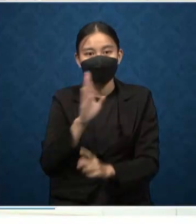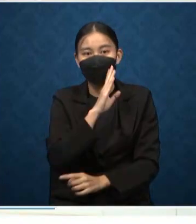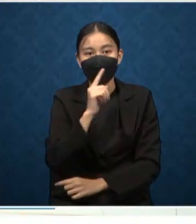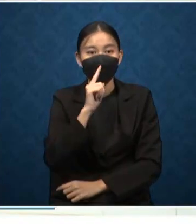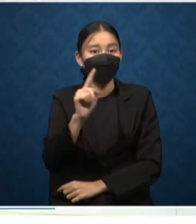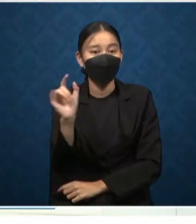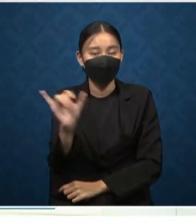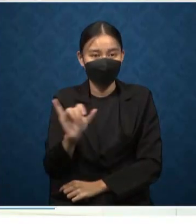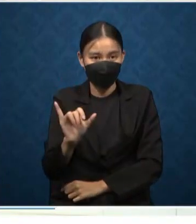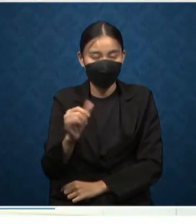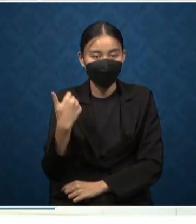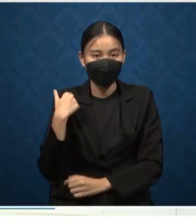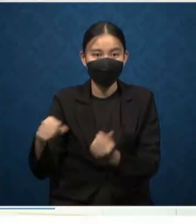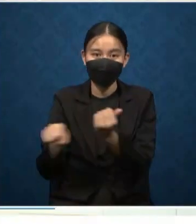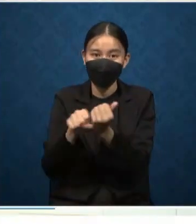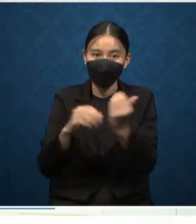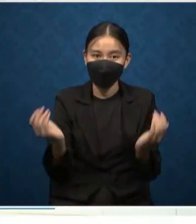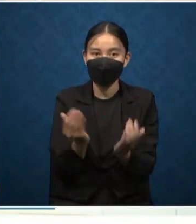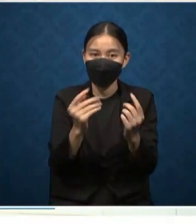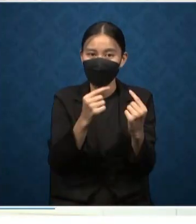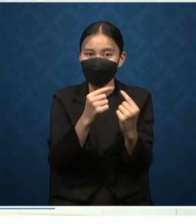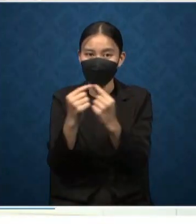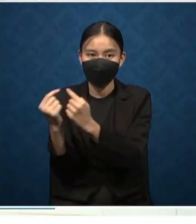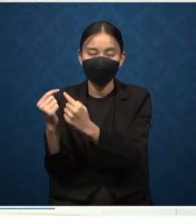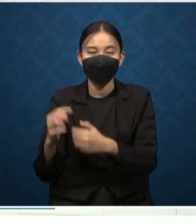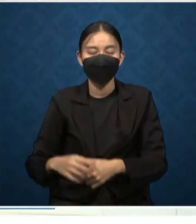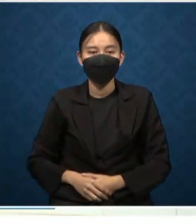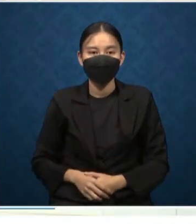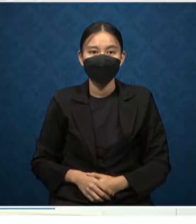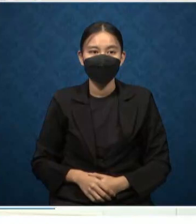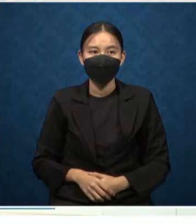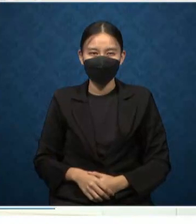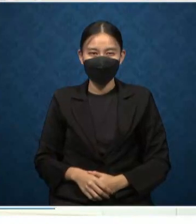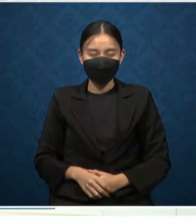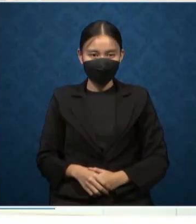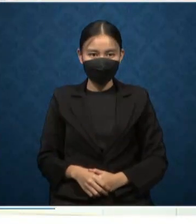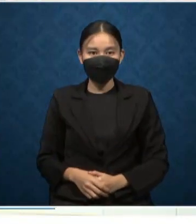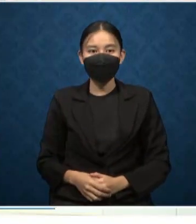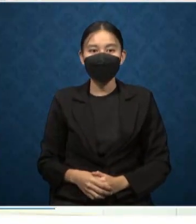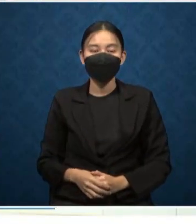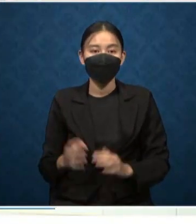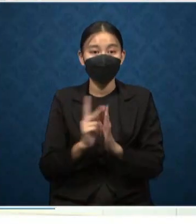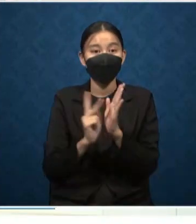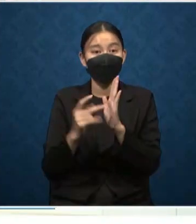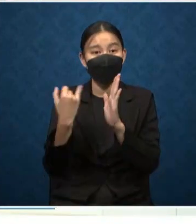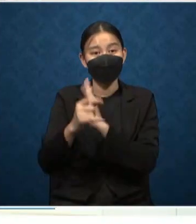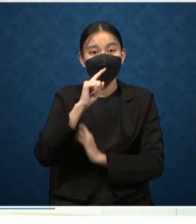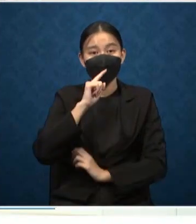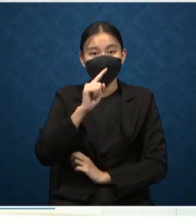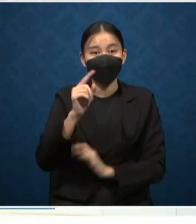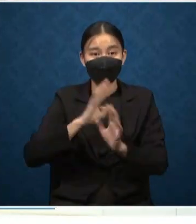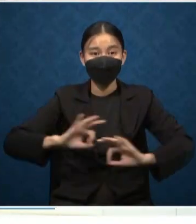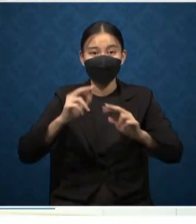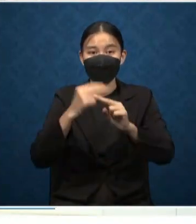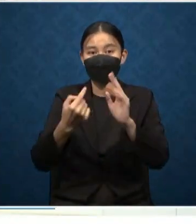โทษก็จะตองมีการขับเคื่อนอำเนินการต่อไปฆึก ที่สำคัญต่อมาครับกอสนี้ของ 9